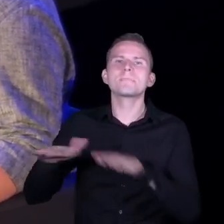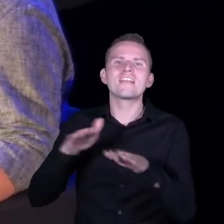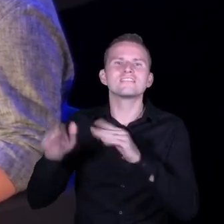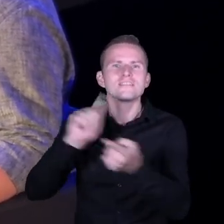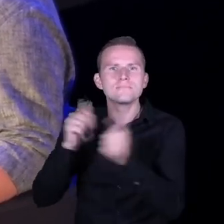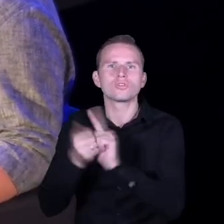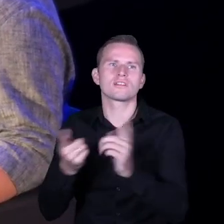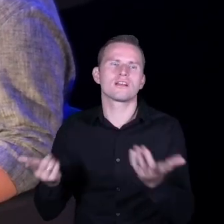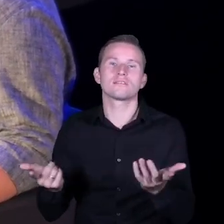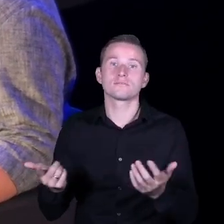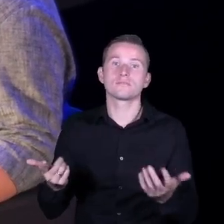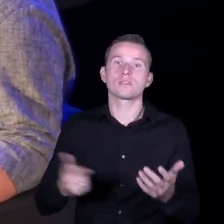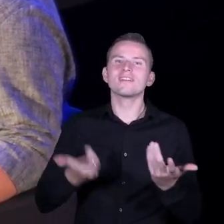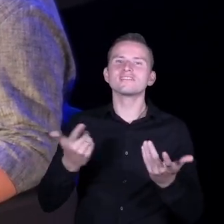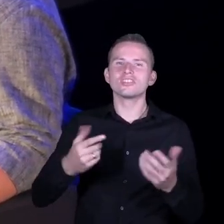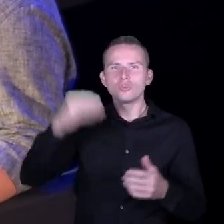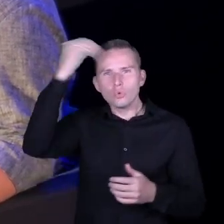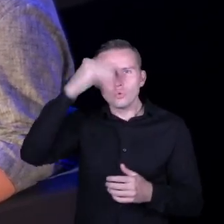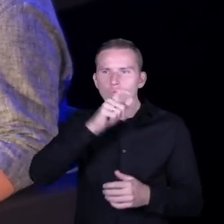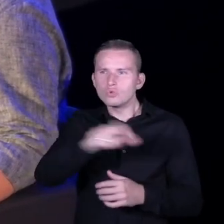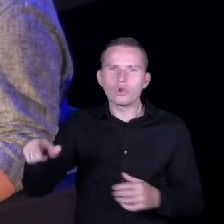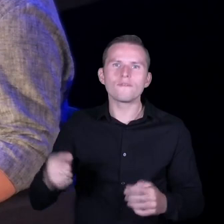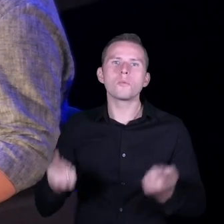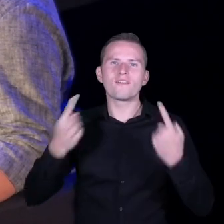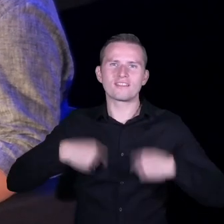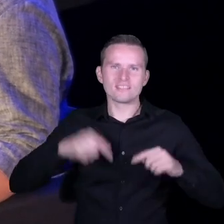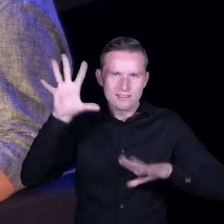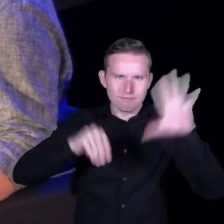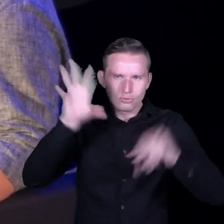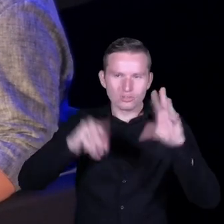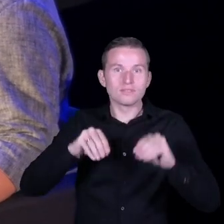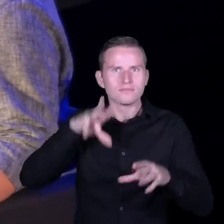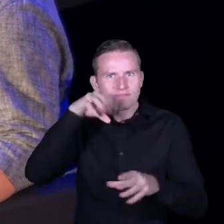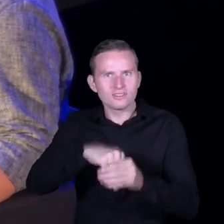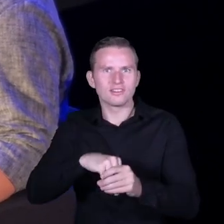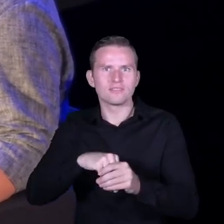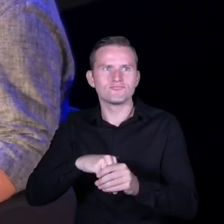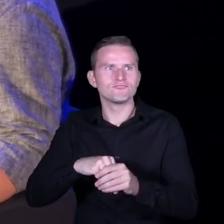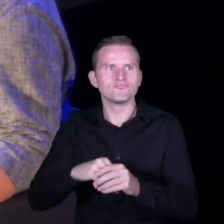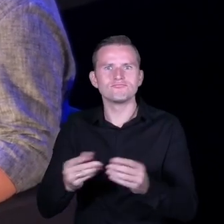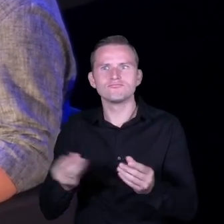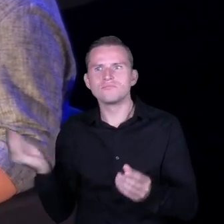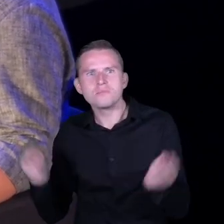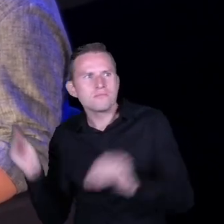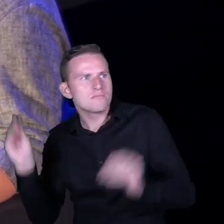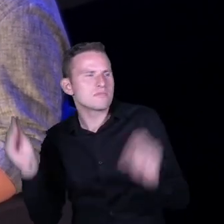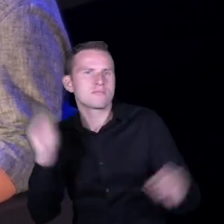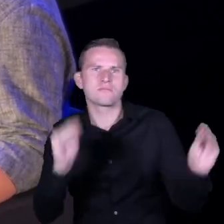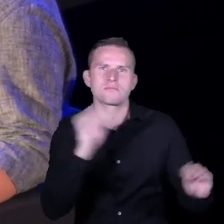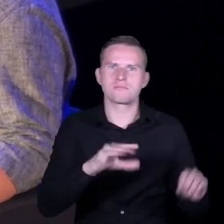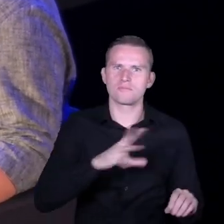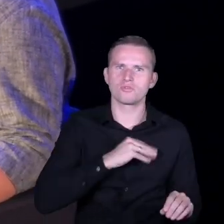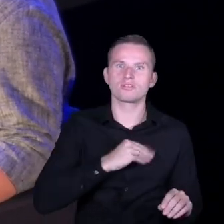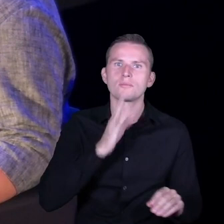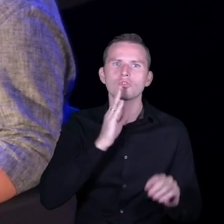budżetu uczniowskiego, obywatelskiego uznaliśmy, że cała szkoła i przestrzeń dookoła szkoły może być również takim escape